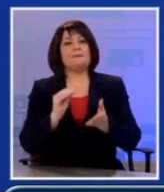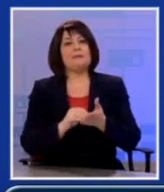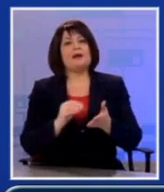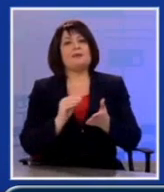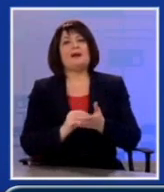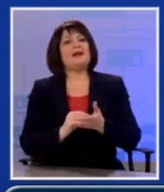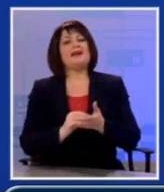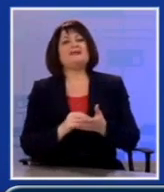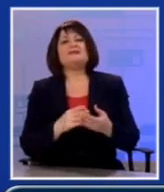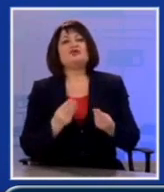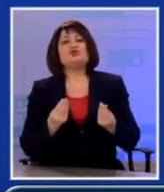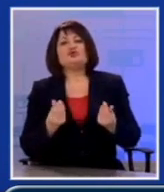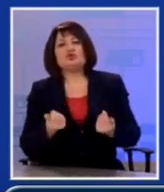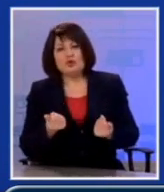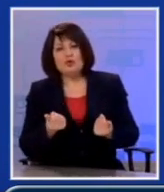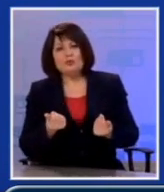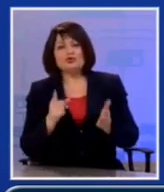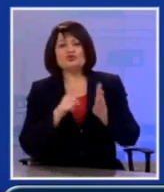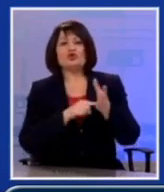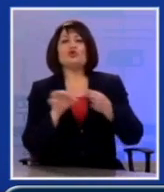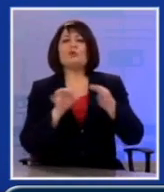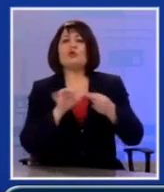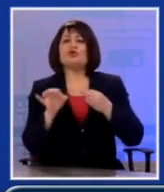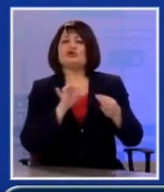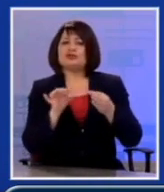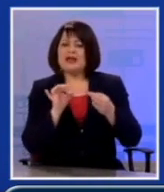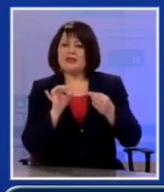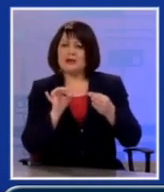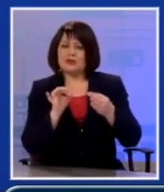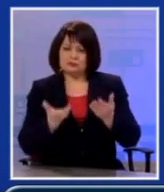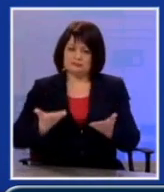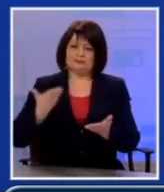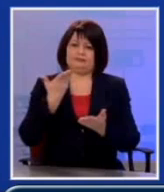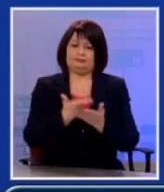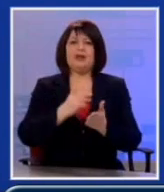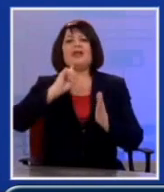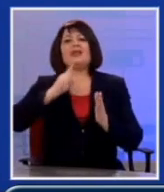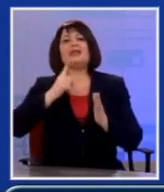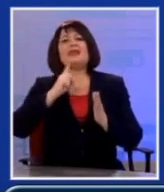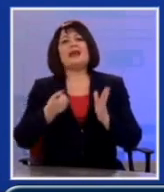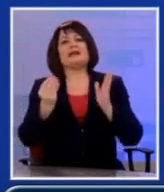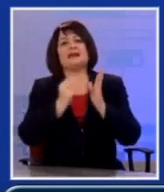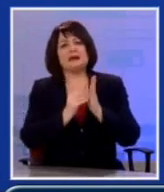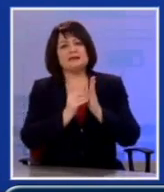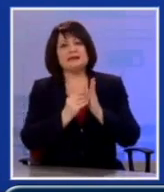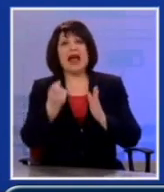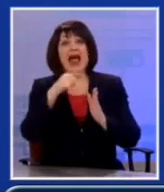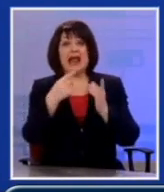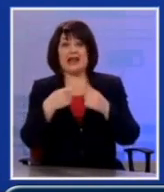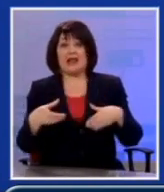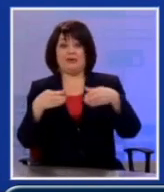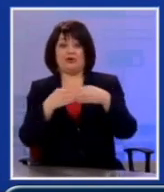το φαινόμενο να εισάγονται νομοσχέδια που περιέχουν διατάξεις αρμοδιότητας